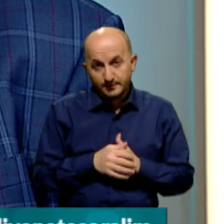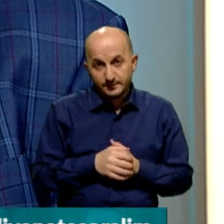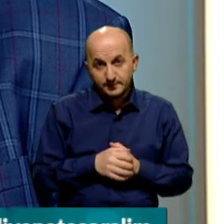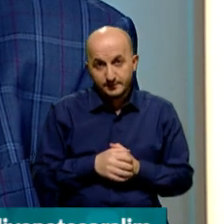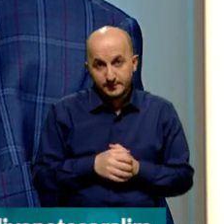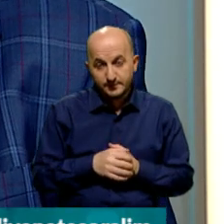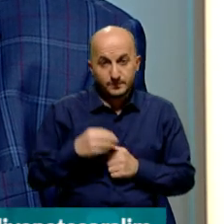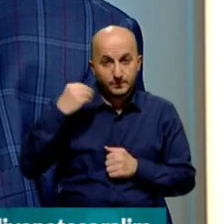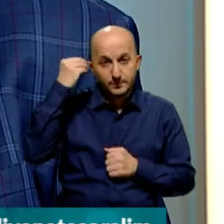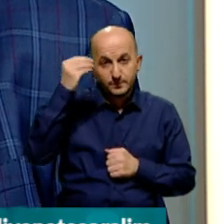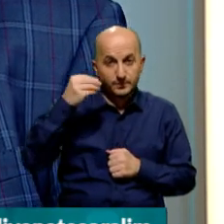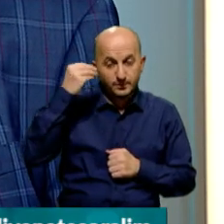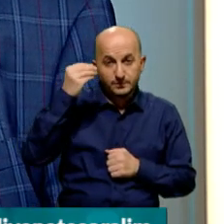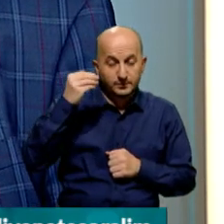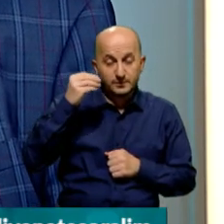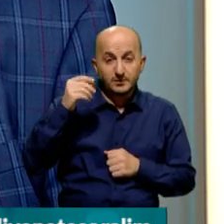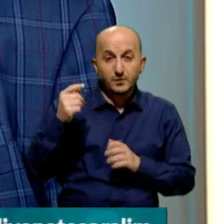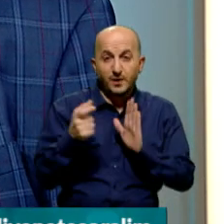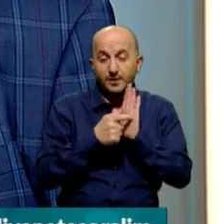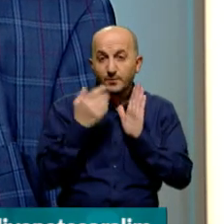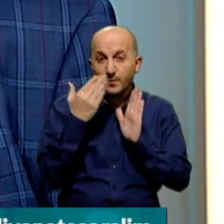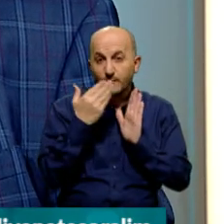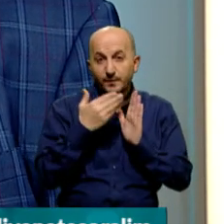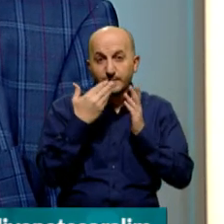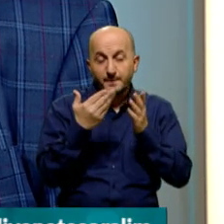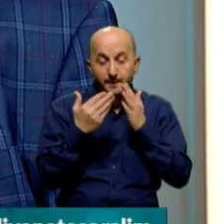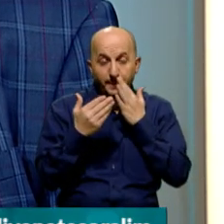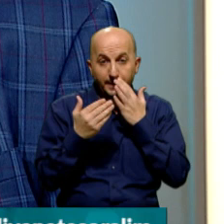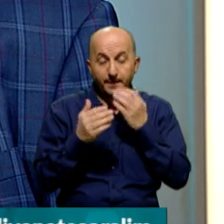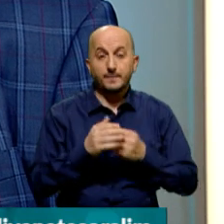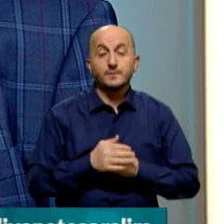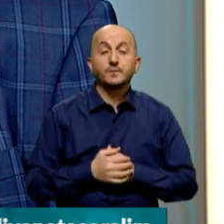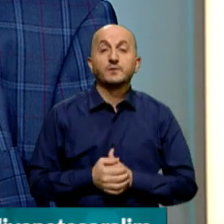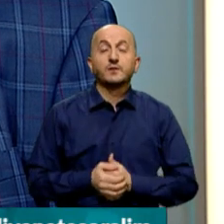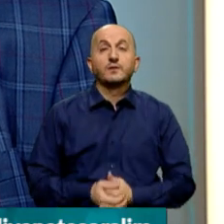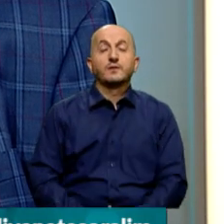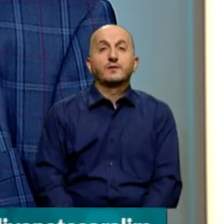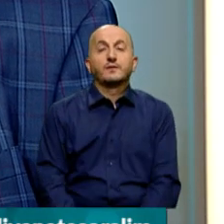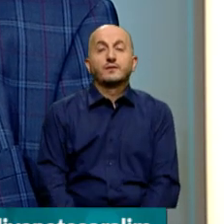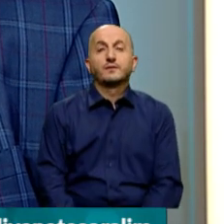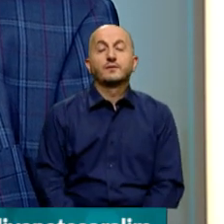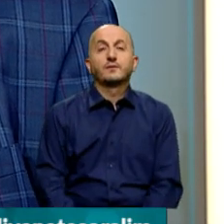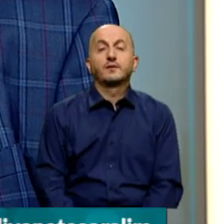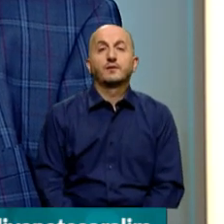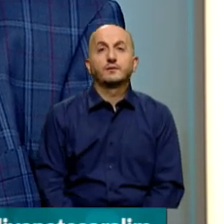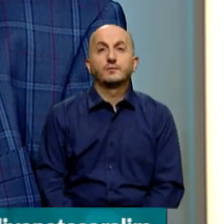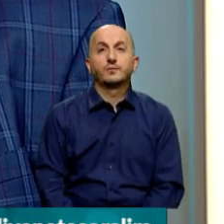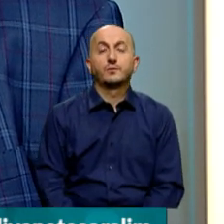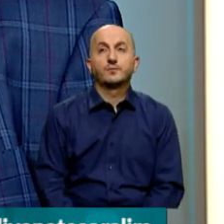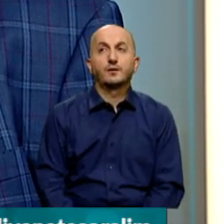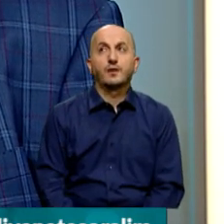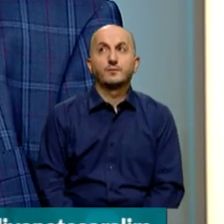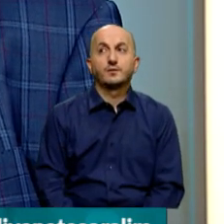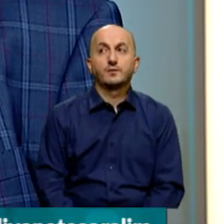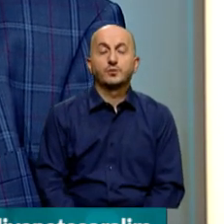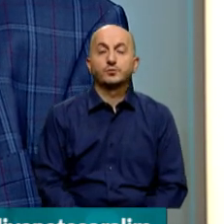hoca olduğu için ayeti de okuyalım. يَا اَيُّهَا الَّذ۪ينَ آمَنُوا اِذَا نَكَحْتُمُ الْمُؤْمِنَاتِ ثُمَّ طَلَّقْتُمُوهُنَّ